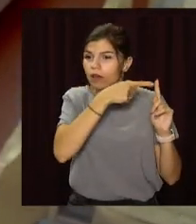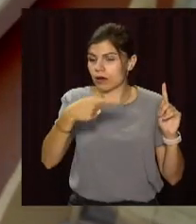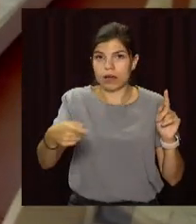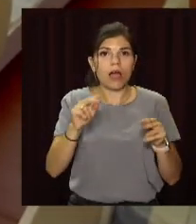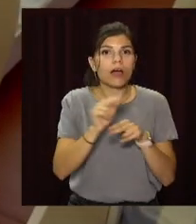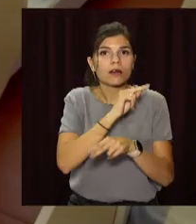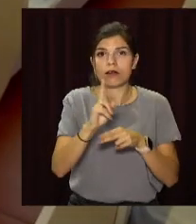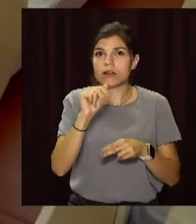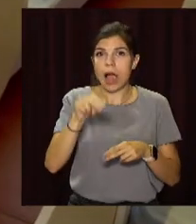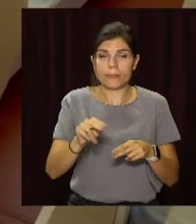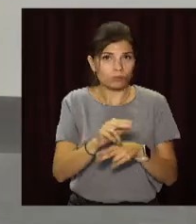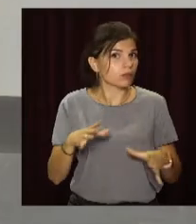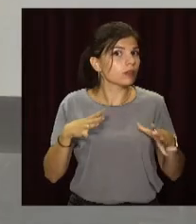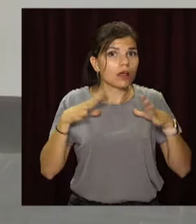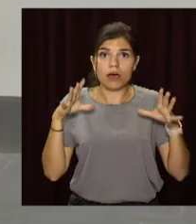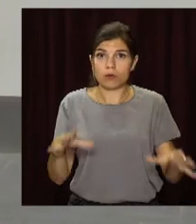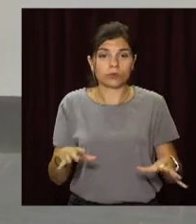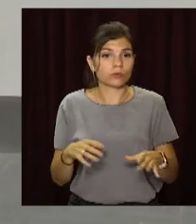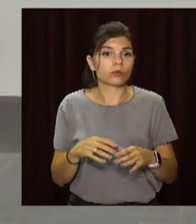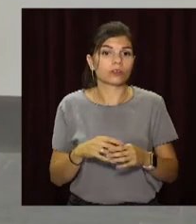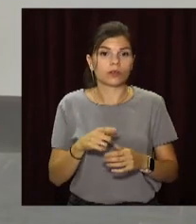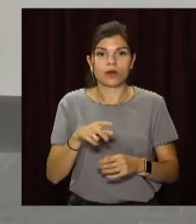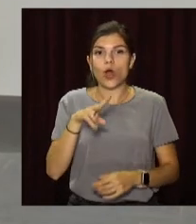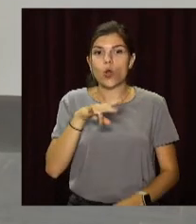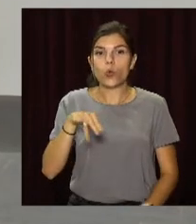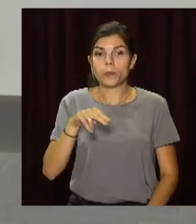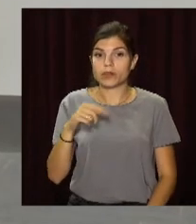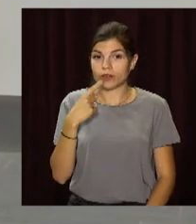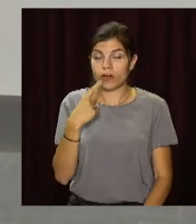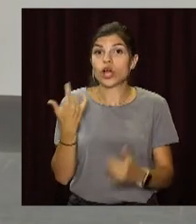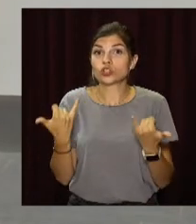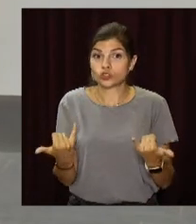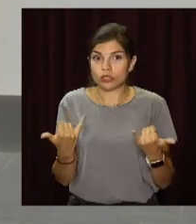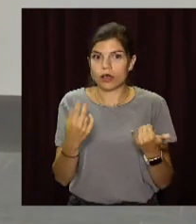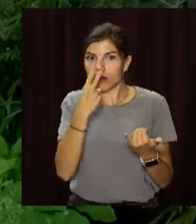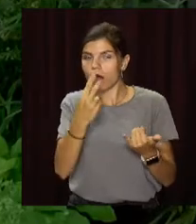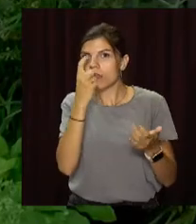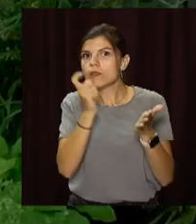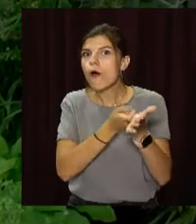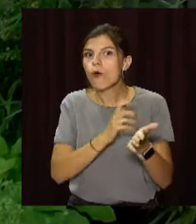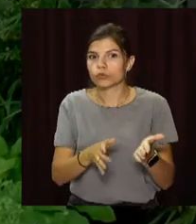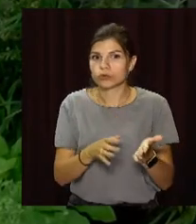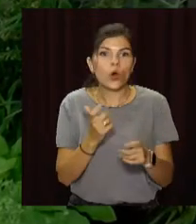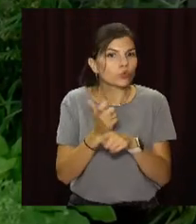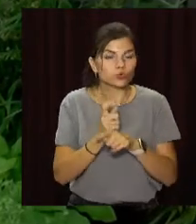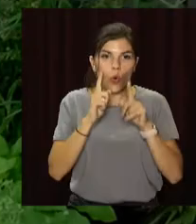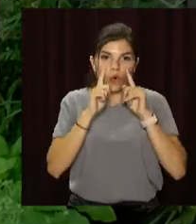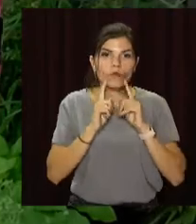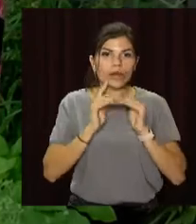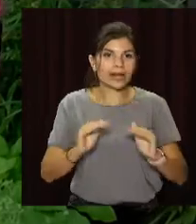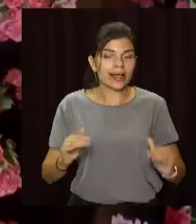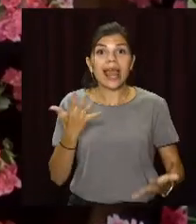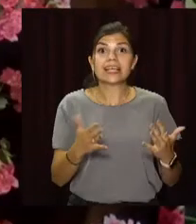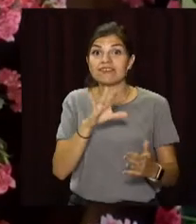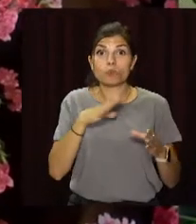жодного капремонту, каже директорка ліцею інформаційних технологій Людмила Сбоєва. Зараз будівлю не впізнати. Дуже комфортно сьогодні дітям. Якщо ви